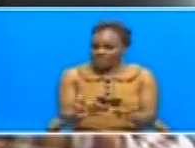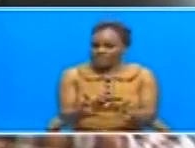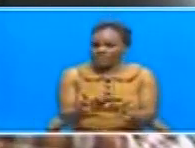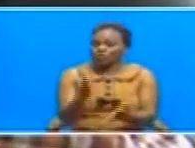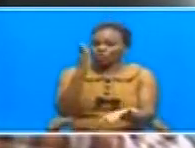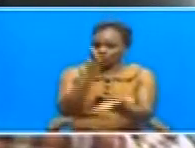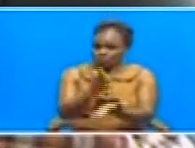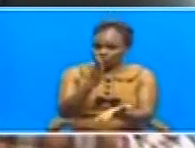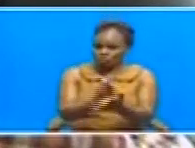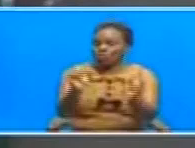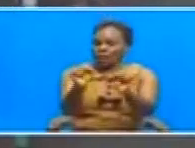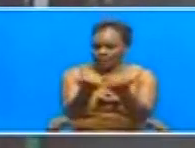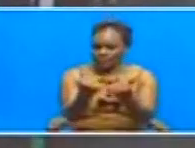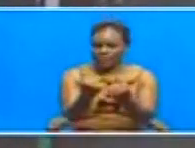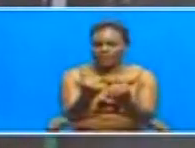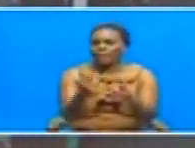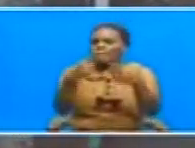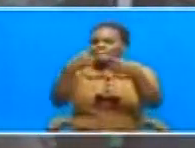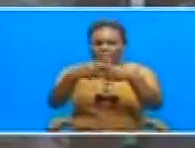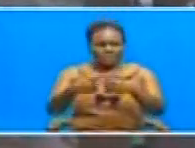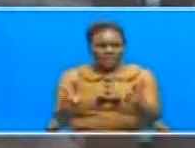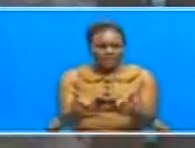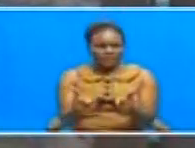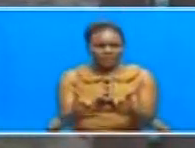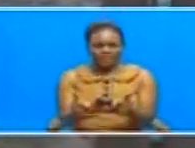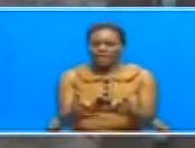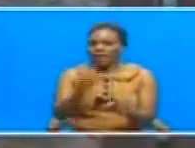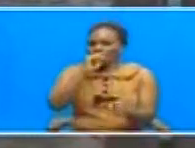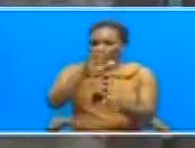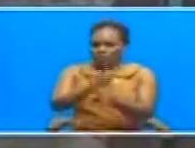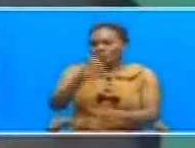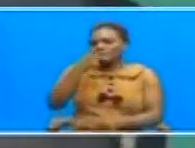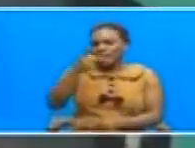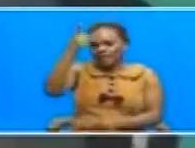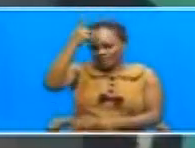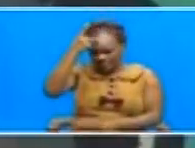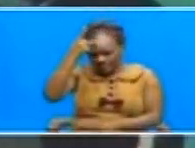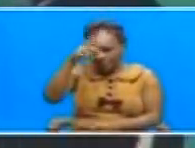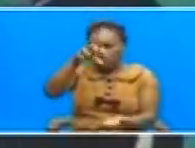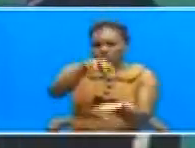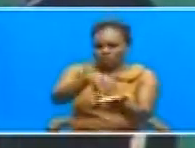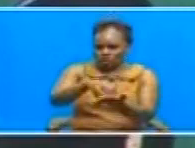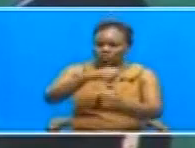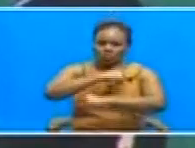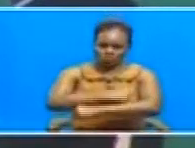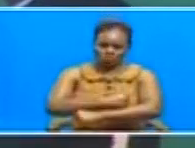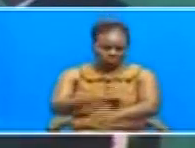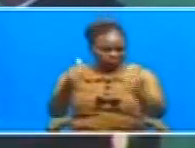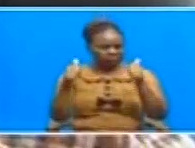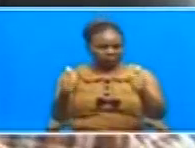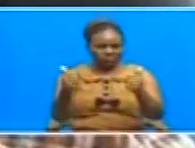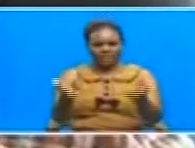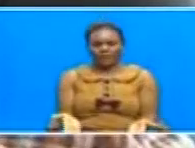kitendo actually kama ilifanyika. Hata hivyo, Tanui amewahakikishia wazazi kwamba hali katika shule hiyo ni shwari kwa